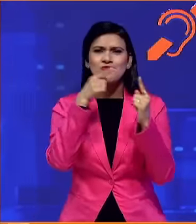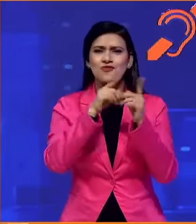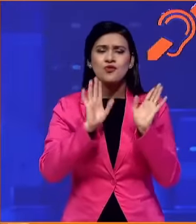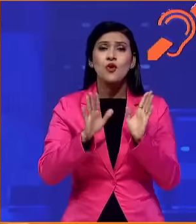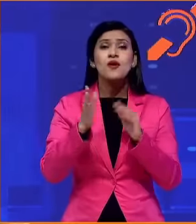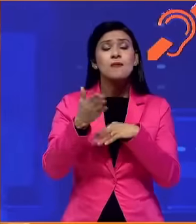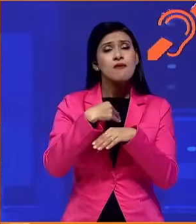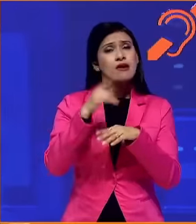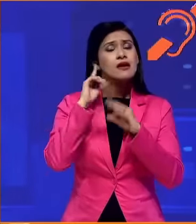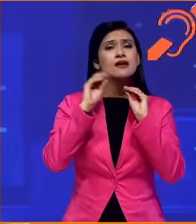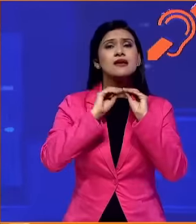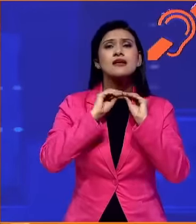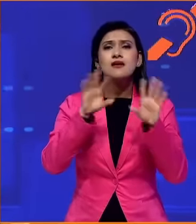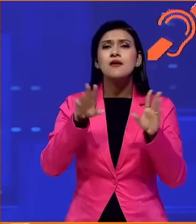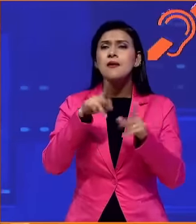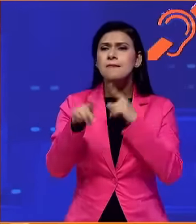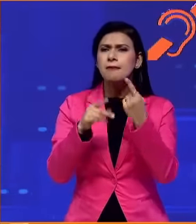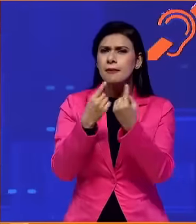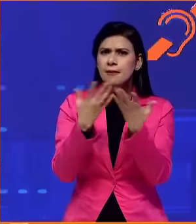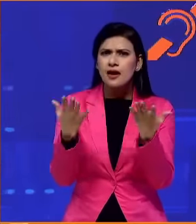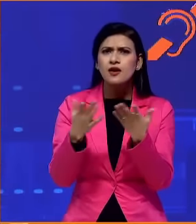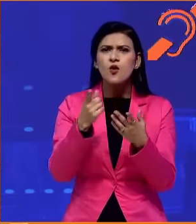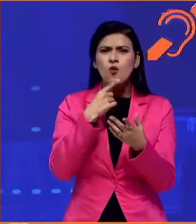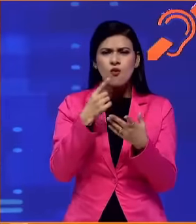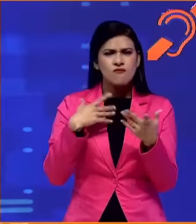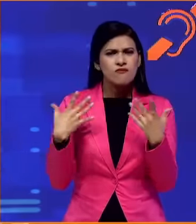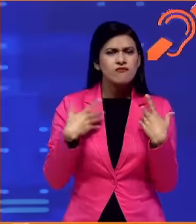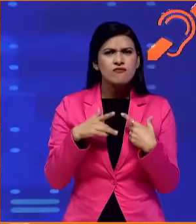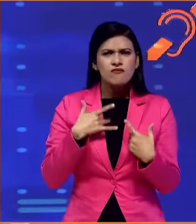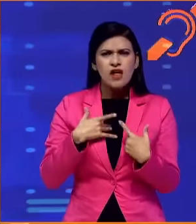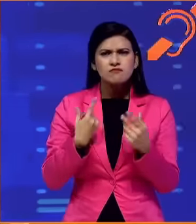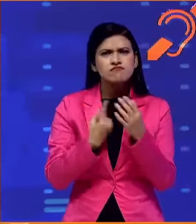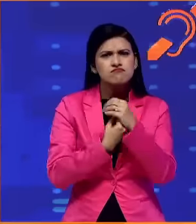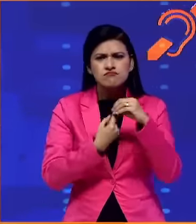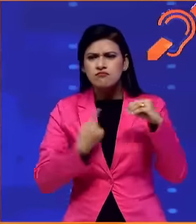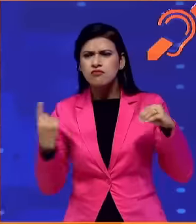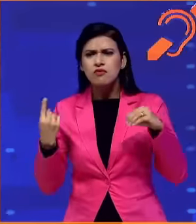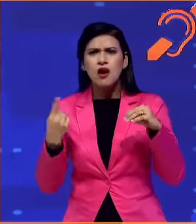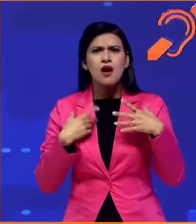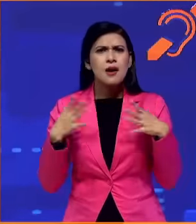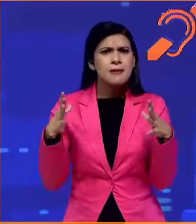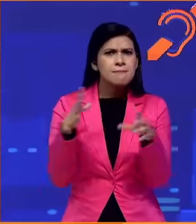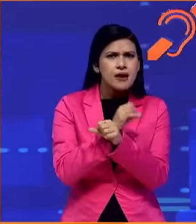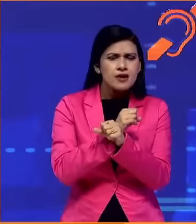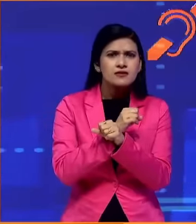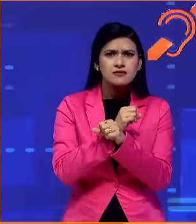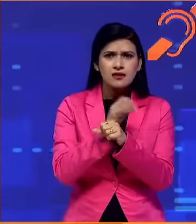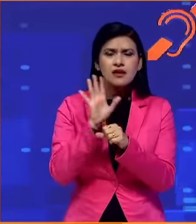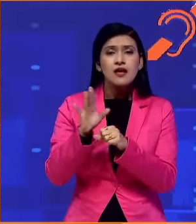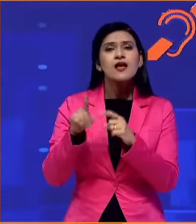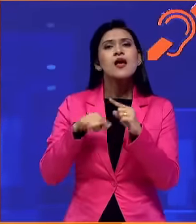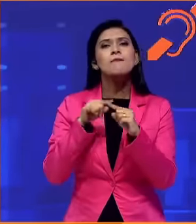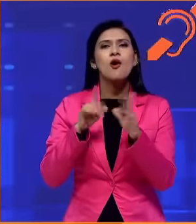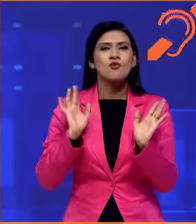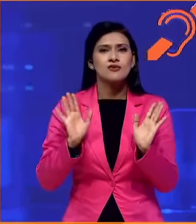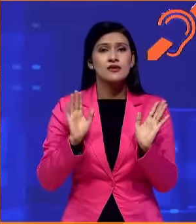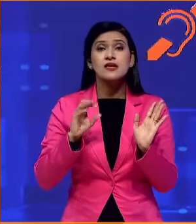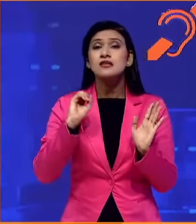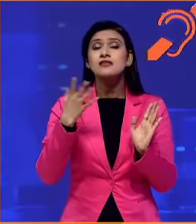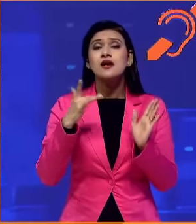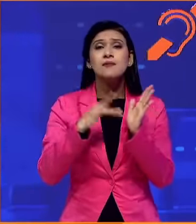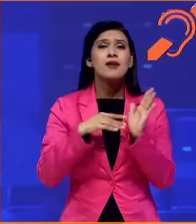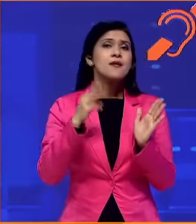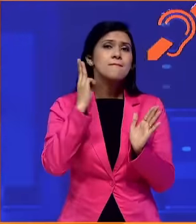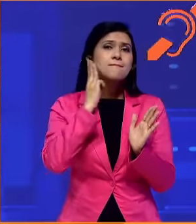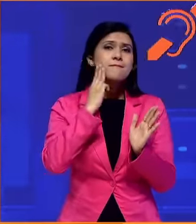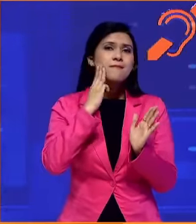भी,उन लोगोंकेलिएहैजोउपेक्षितमहसूसकरतेहैंऔरजिनकी आवाजअनसुनीरहजातीहै। रजतजी,अबयात्राशुरूहोचुकीहै।आपजानतेहैं, मणिपुरकेइम्फालसे।